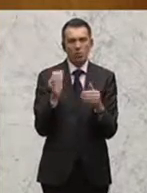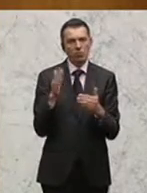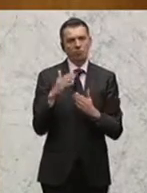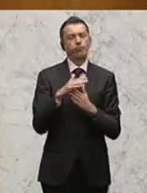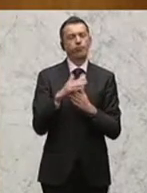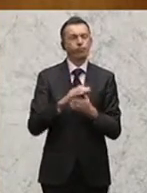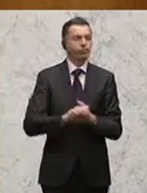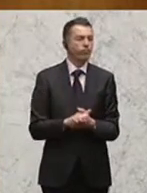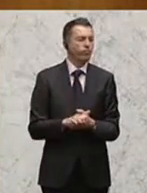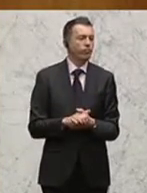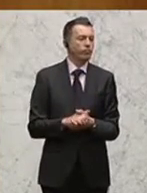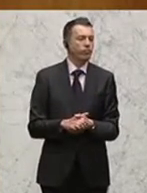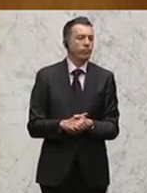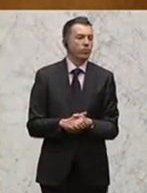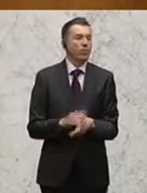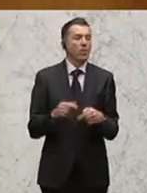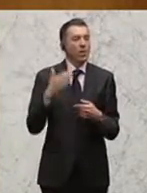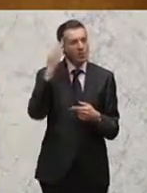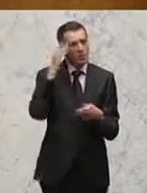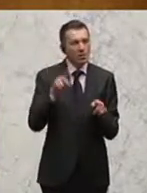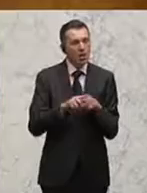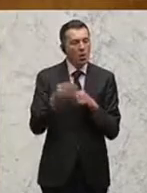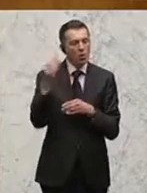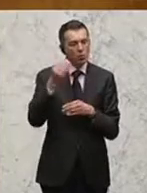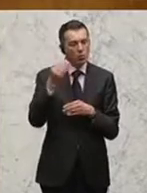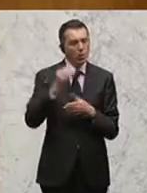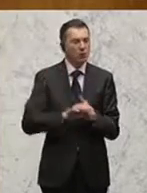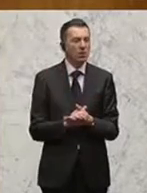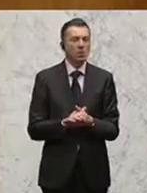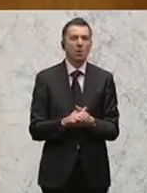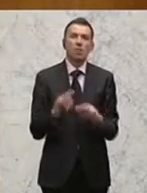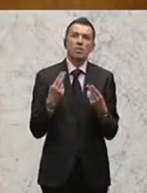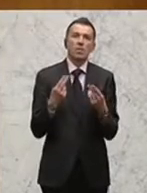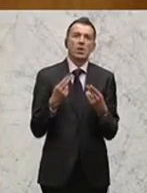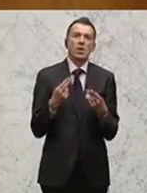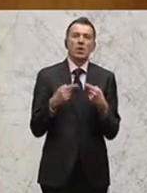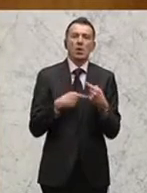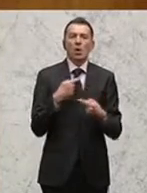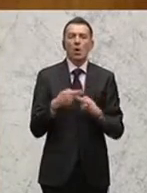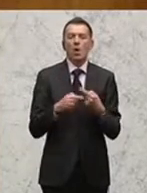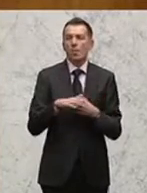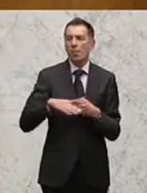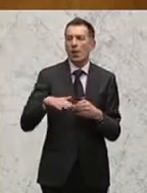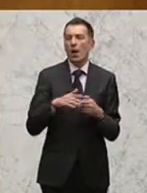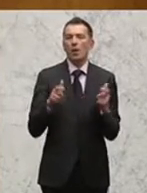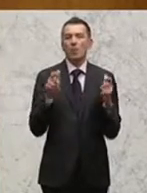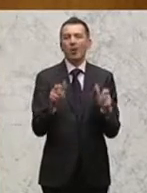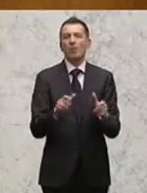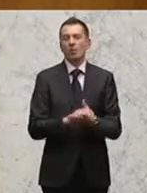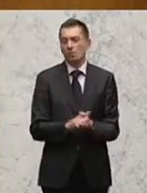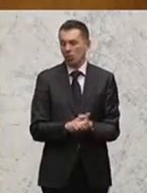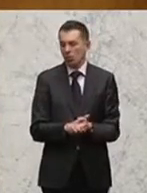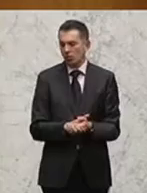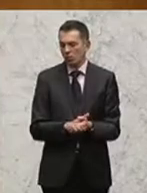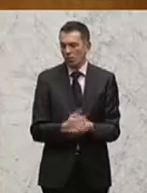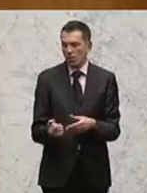aber auch, dass vor allem hier auch den Schulen eine zentrale Rolle zukommt im Bereich der Prävention,